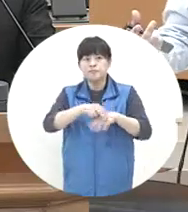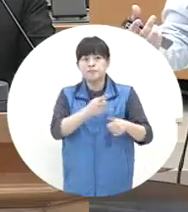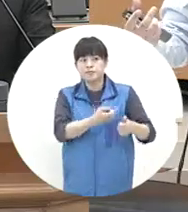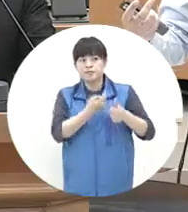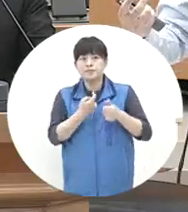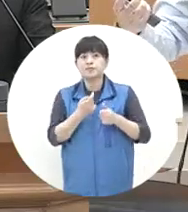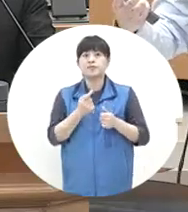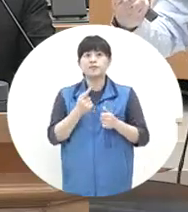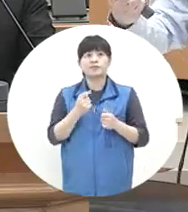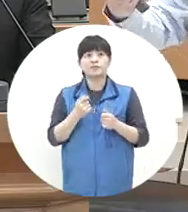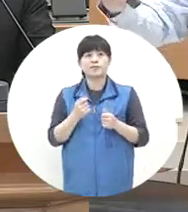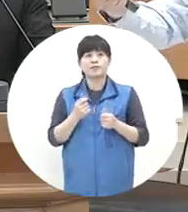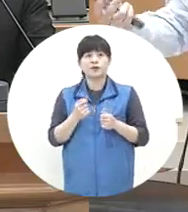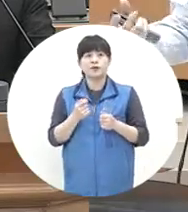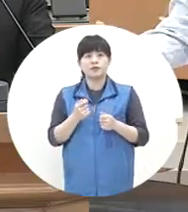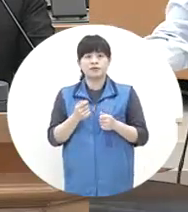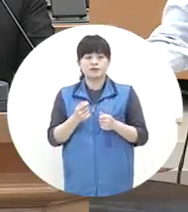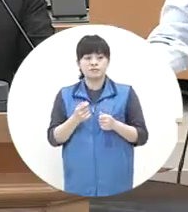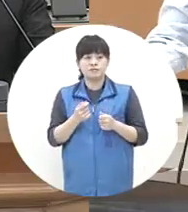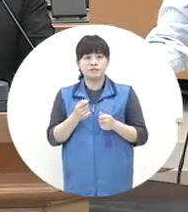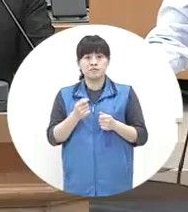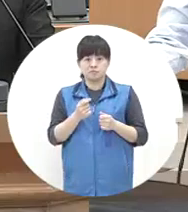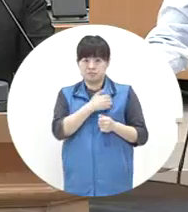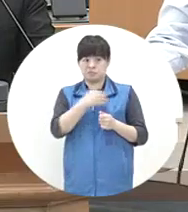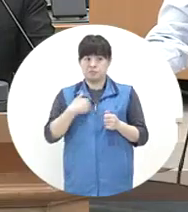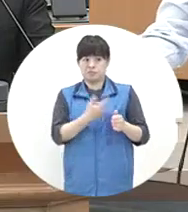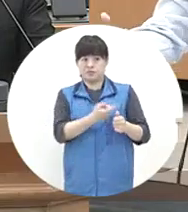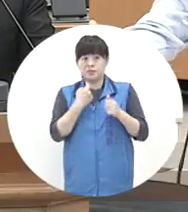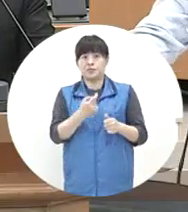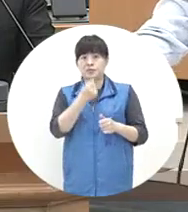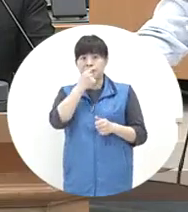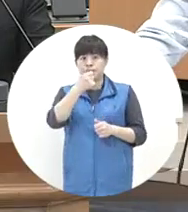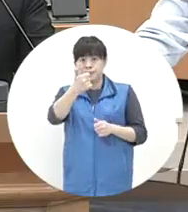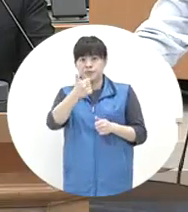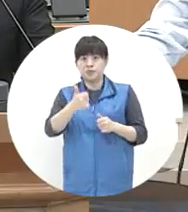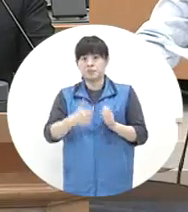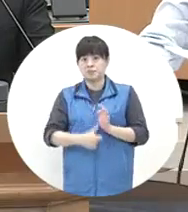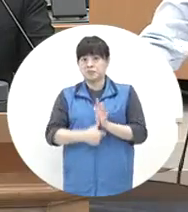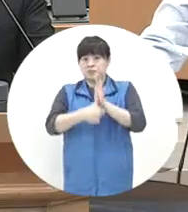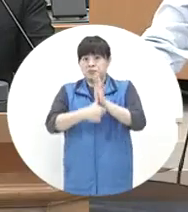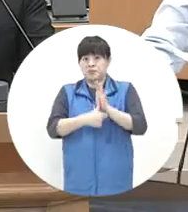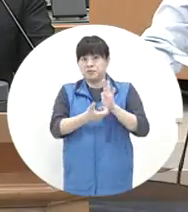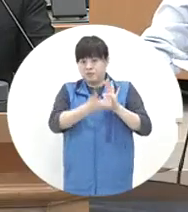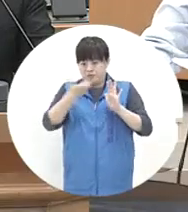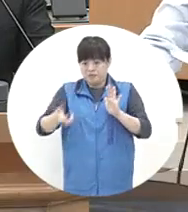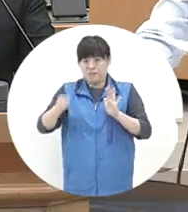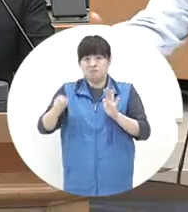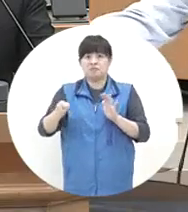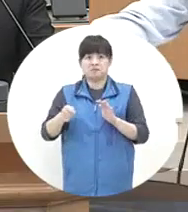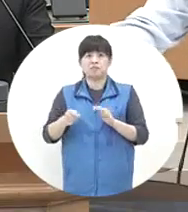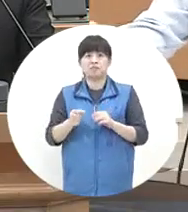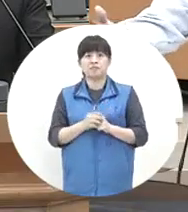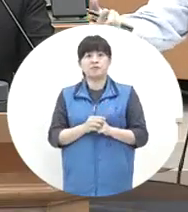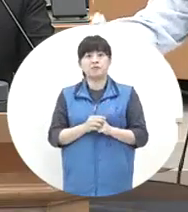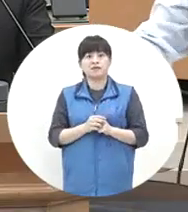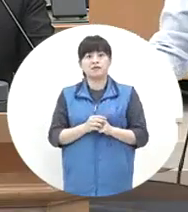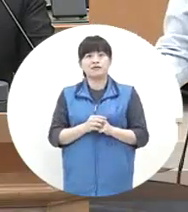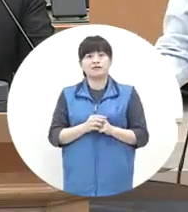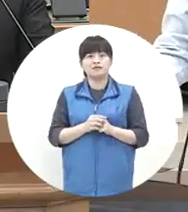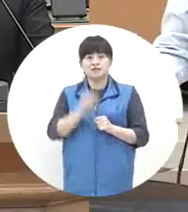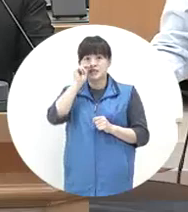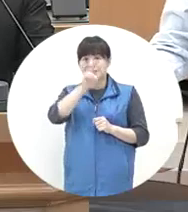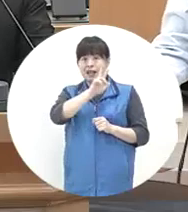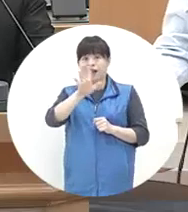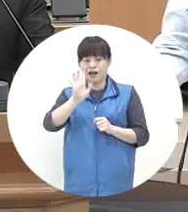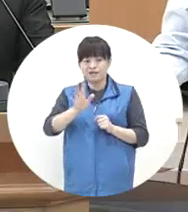比较有吸引会可以吸引人家来的那种店那种商摊商有没有有比较有特色